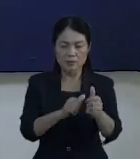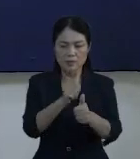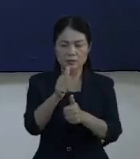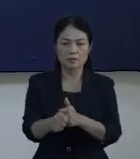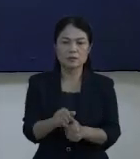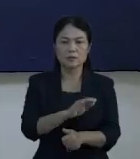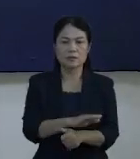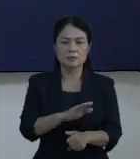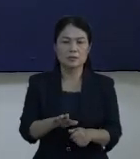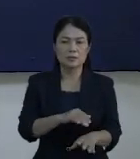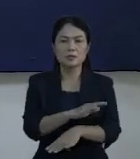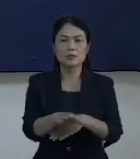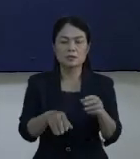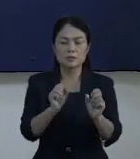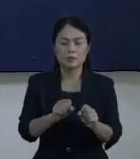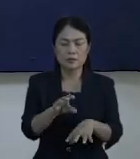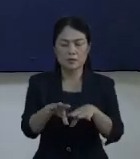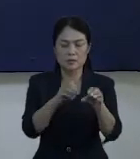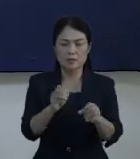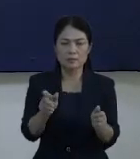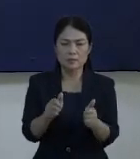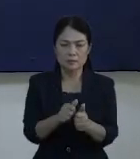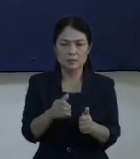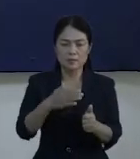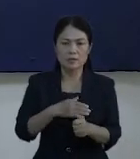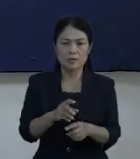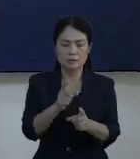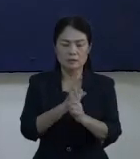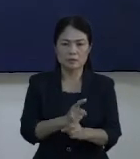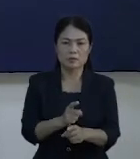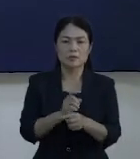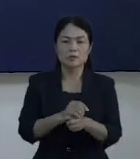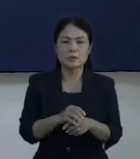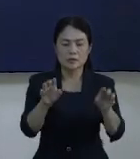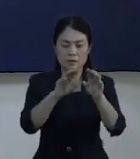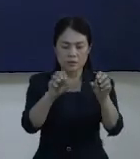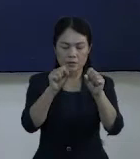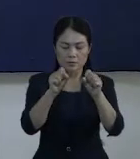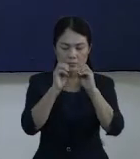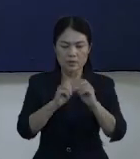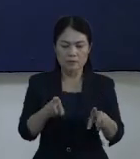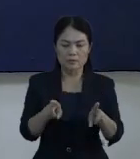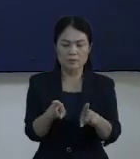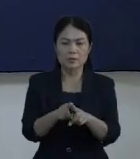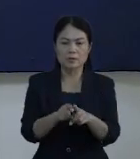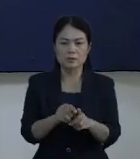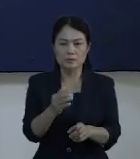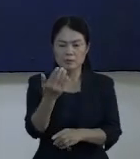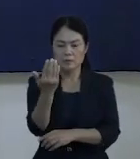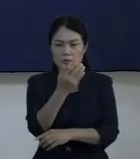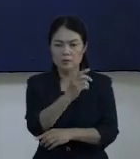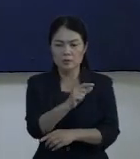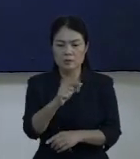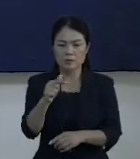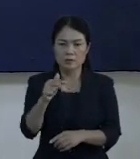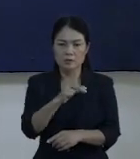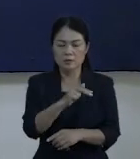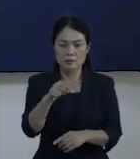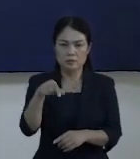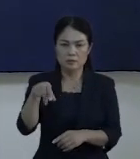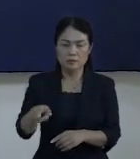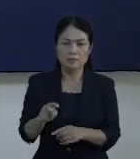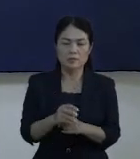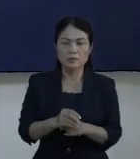ngài có con ọc nhớ có ai riêng chỉ môi cô bạn đây ta mình dạng form sắp sai xem xén đôi chia tu tu tơ tơ có phí tu